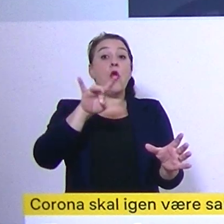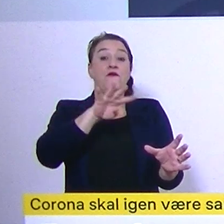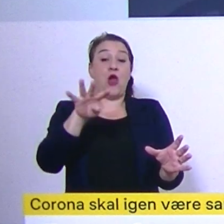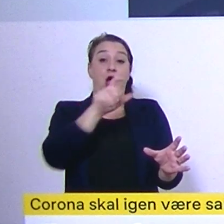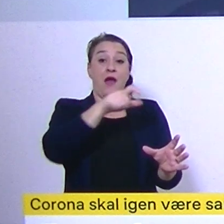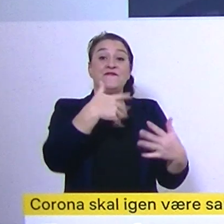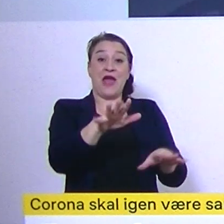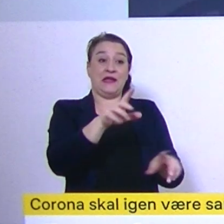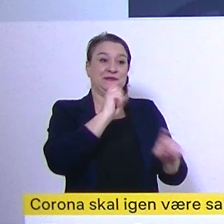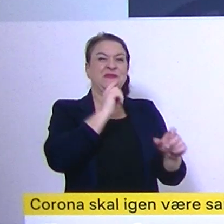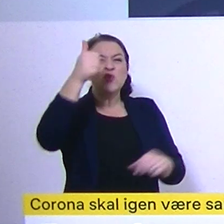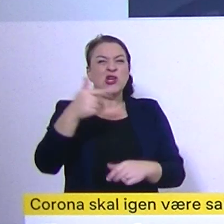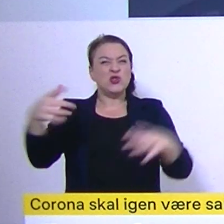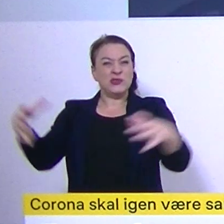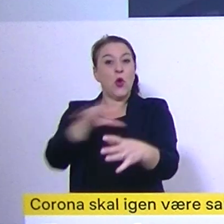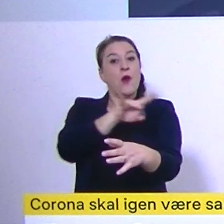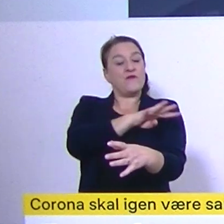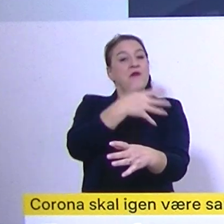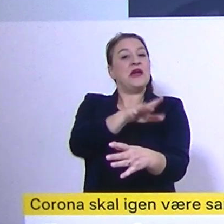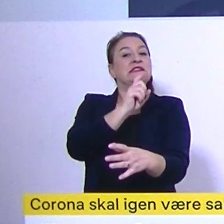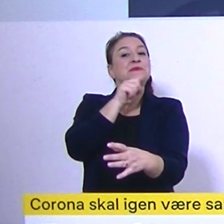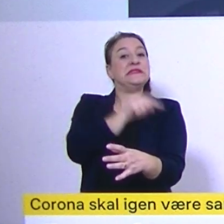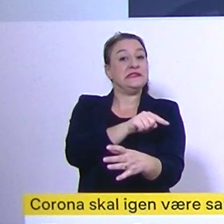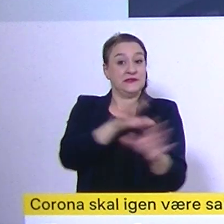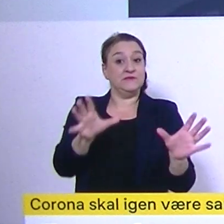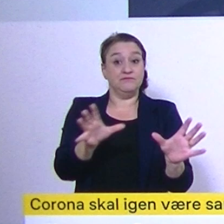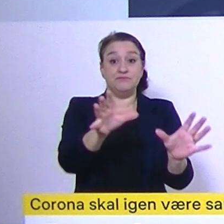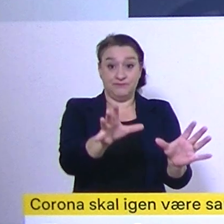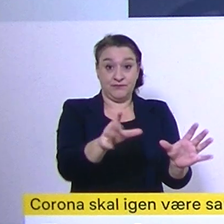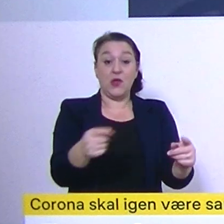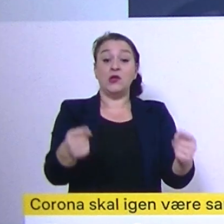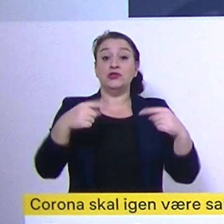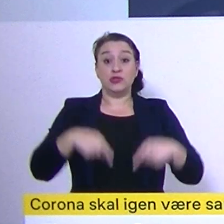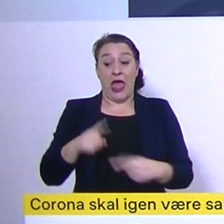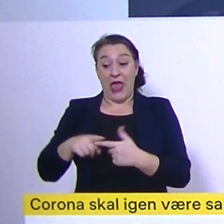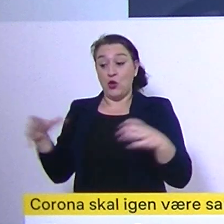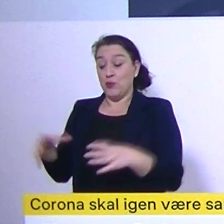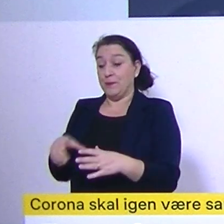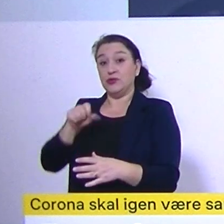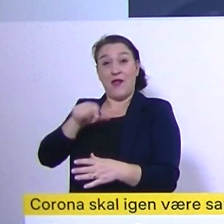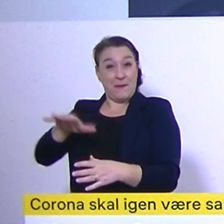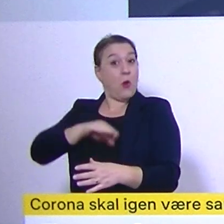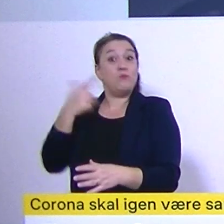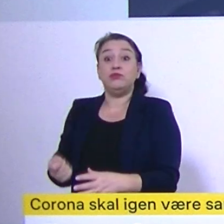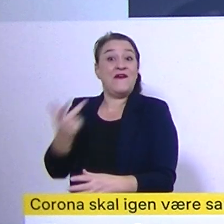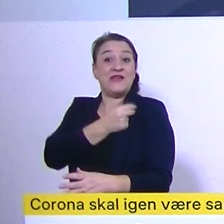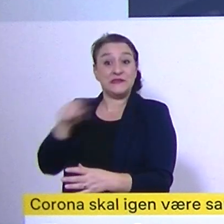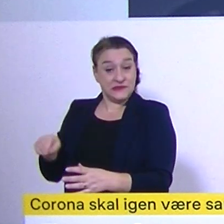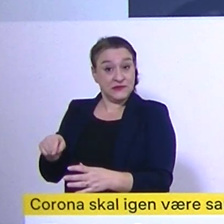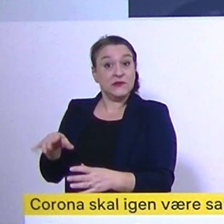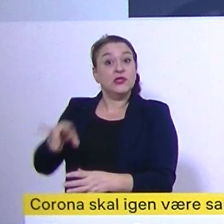personer. Men blandt de 12-15-årige, som ikke er vaccineret, så er der 763